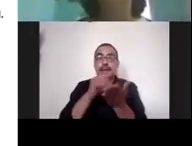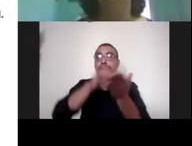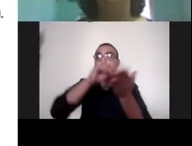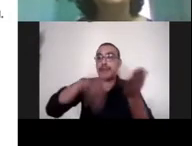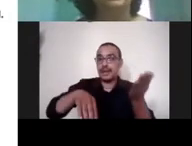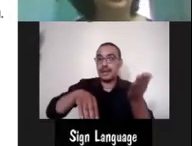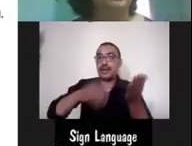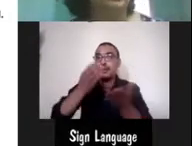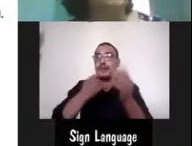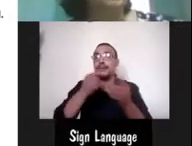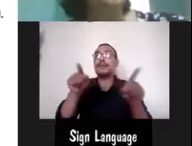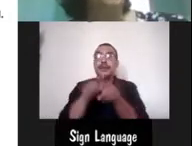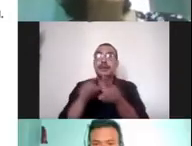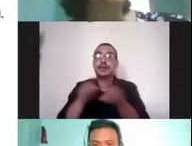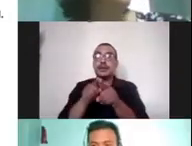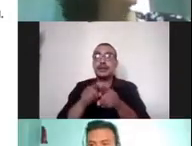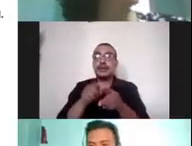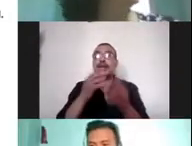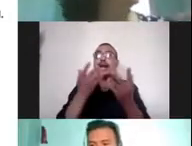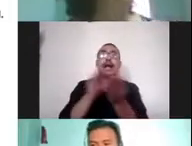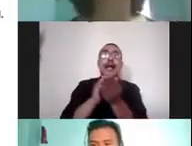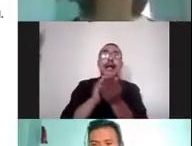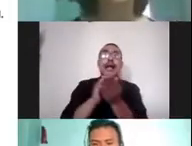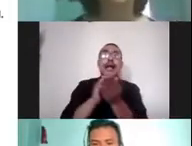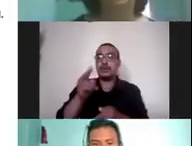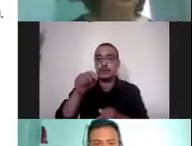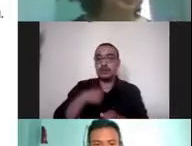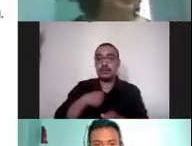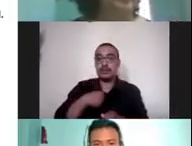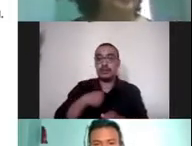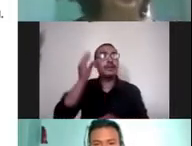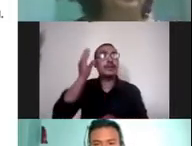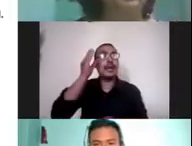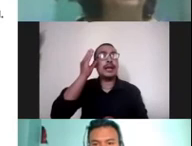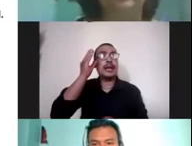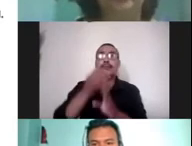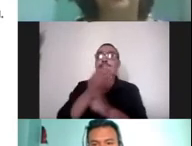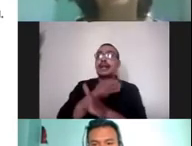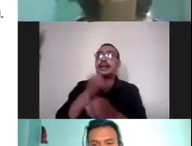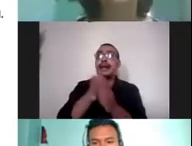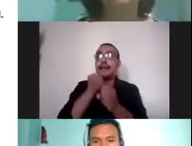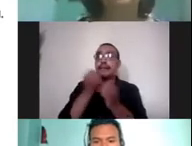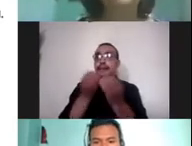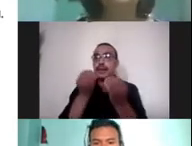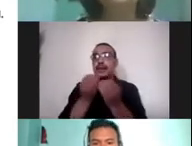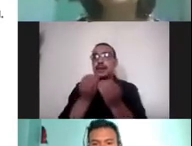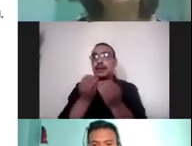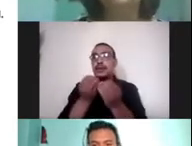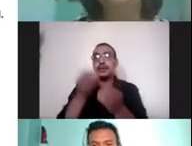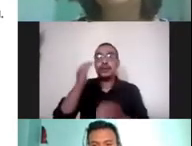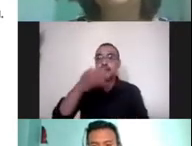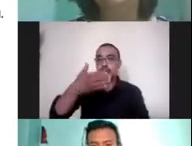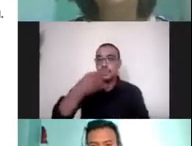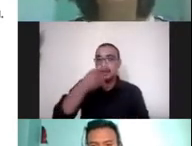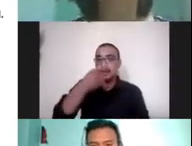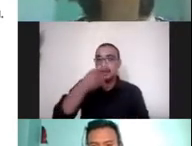पनि कहाँनिर राख्ने त? एकजना मलाई अझै पनि याद छ, म माइग्रेन्ट वर्करहरूसँग काम गर्दाखेरि लेबननमा कुनै